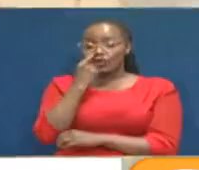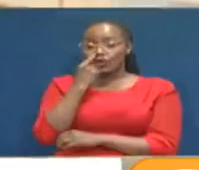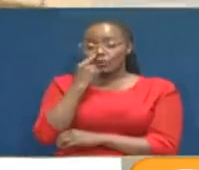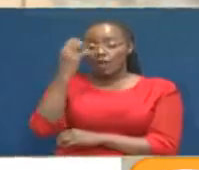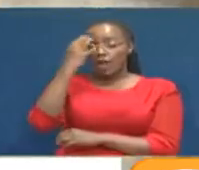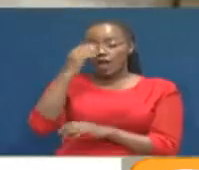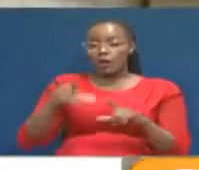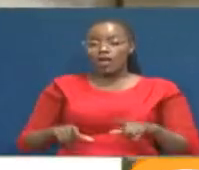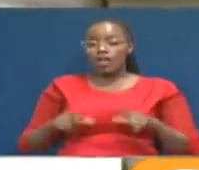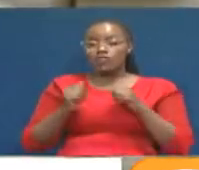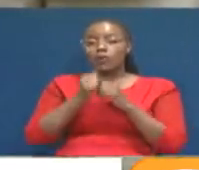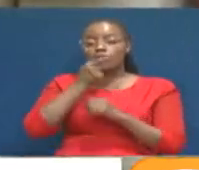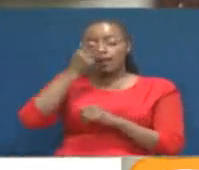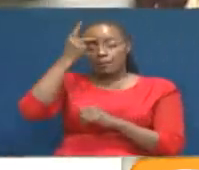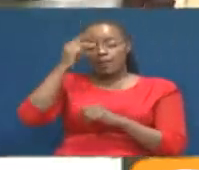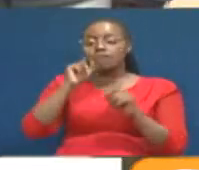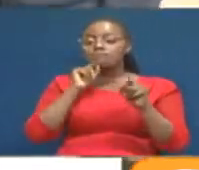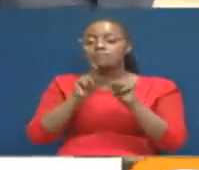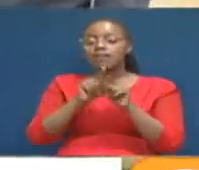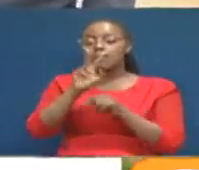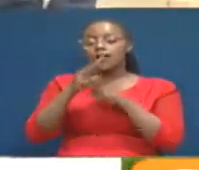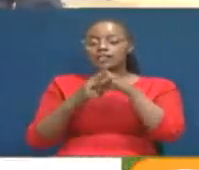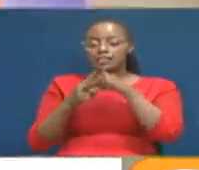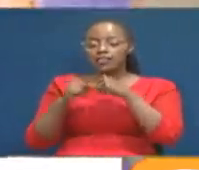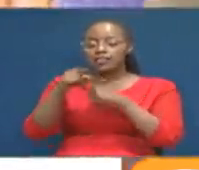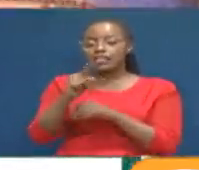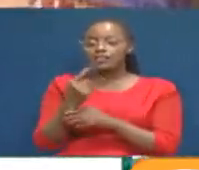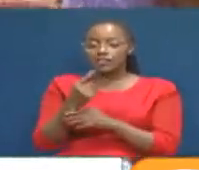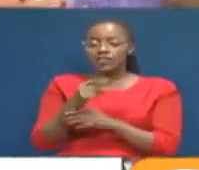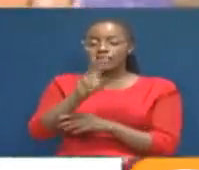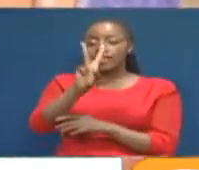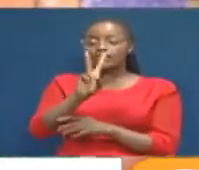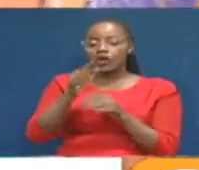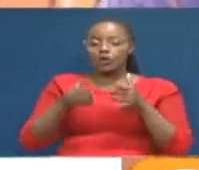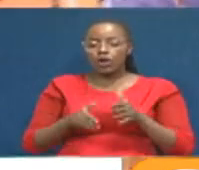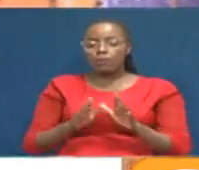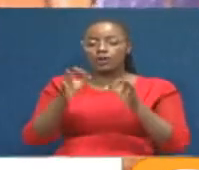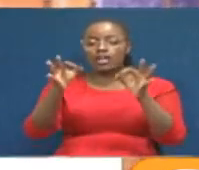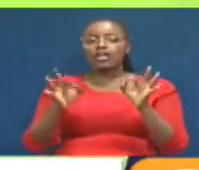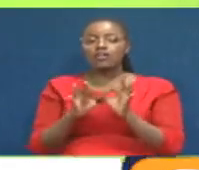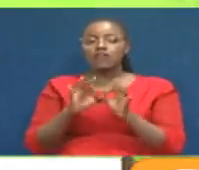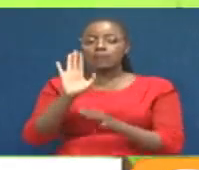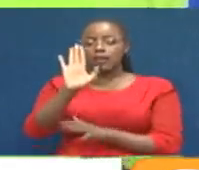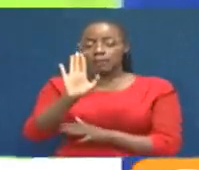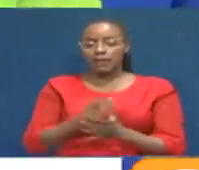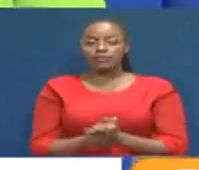Karua aliishi hapa na wazazi wake na ndugu zake saba, yeye akiwa mtoto wa pili katika familia